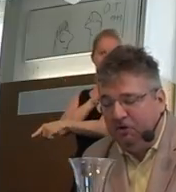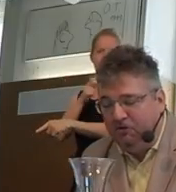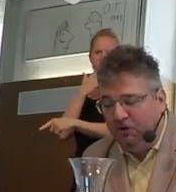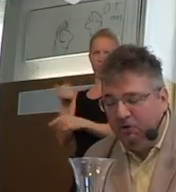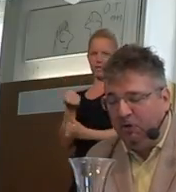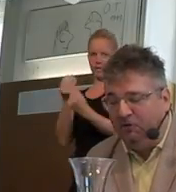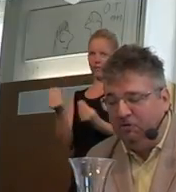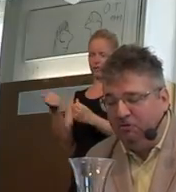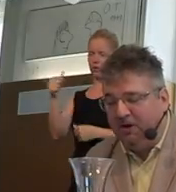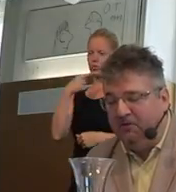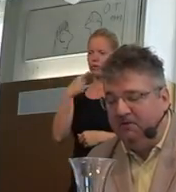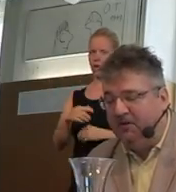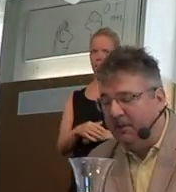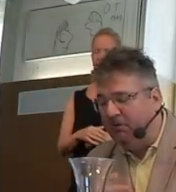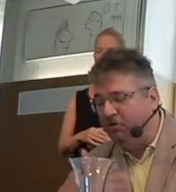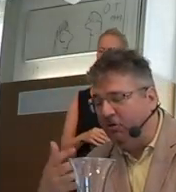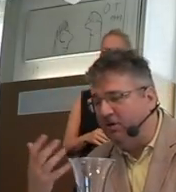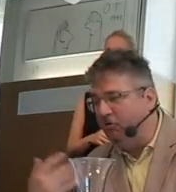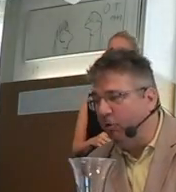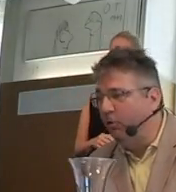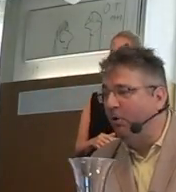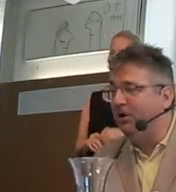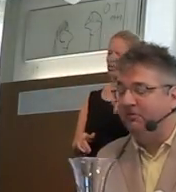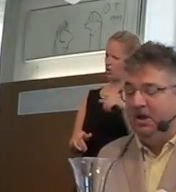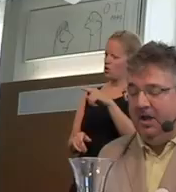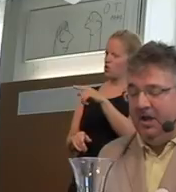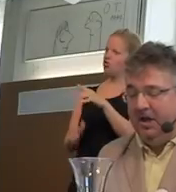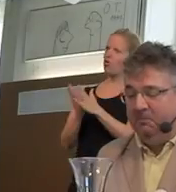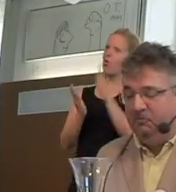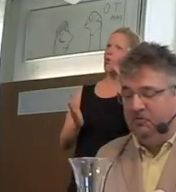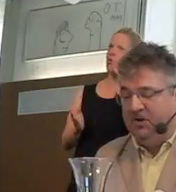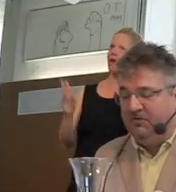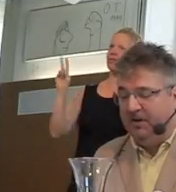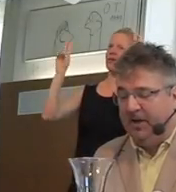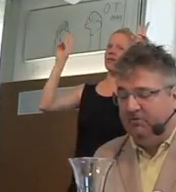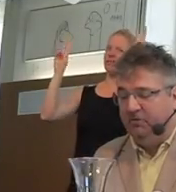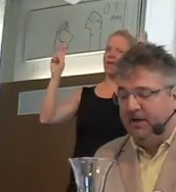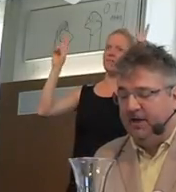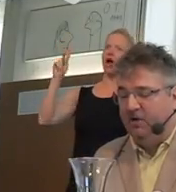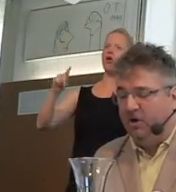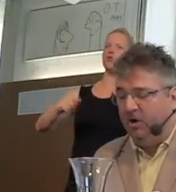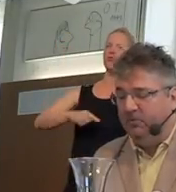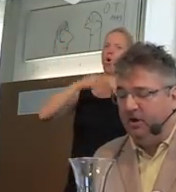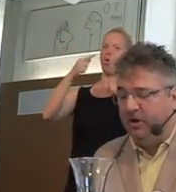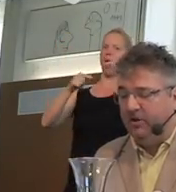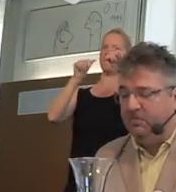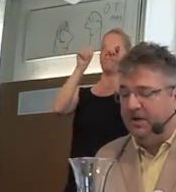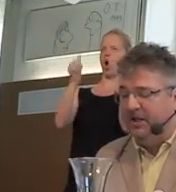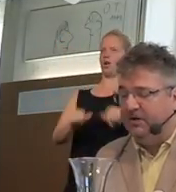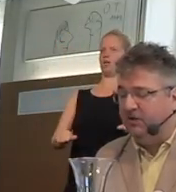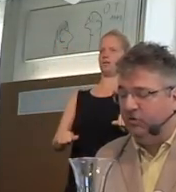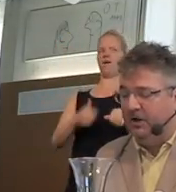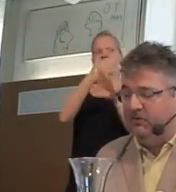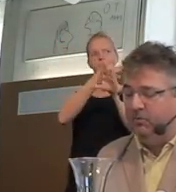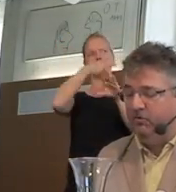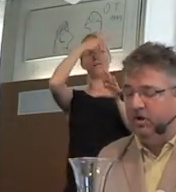vielleicht können Sie auch was dazu sagen, wie wir haben jetzt schon gehört, die Role Models, wie sehr beeinflussen eigentlich überhaupt